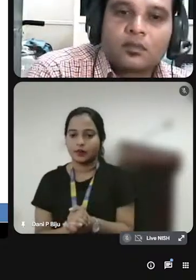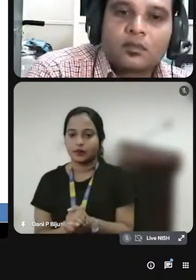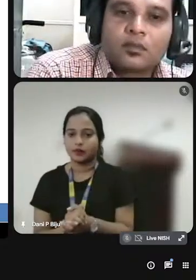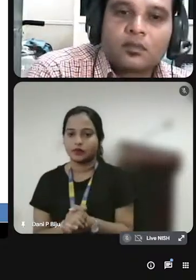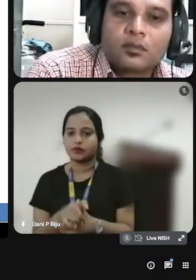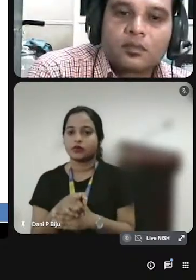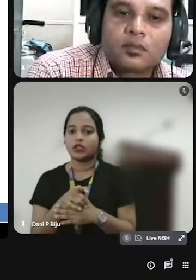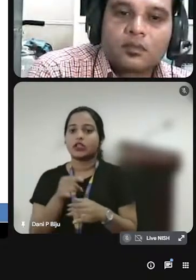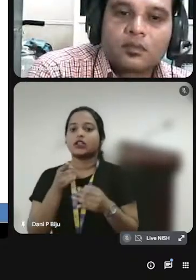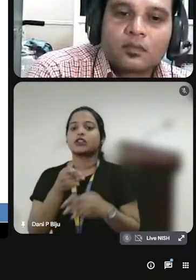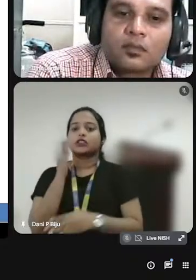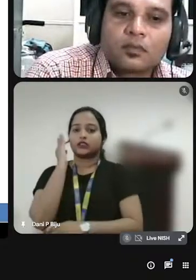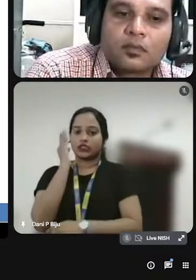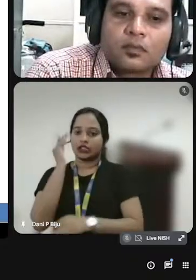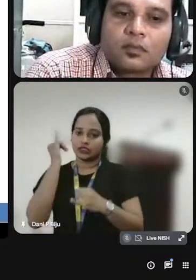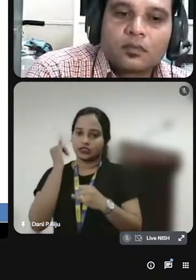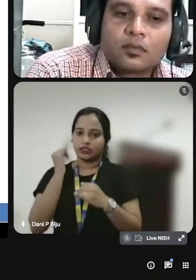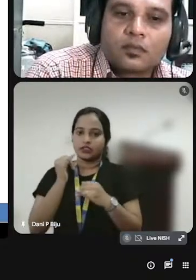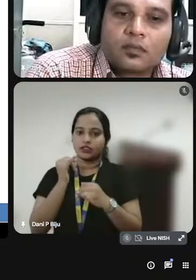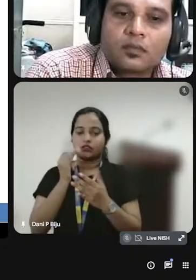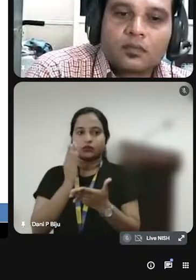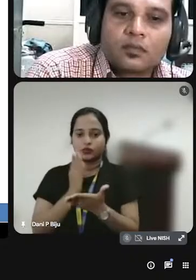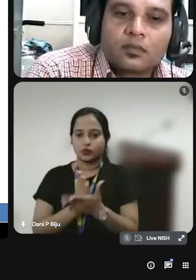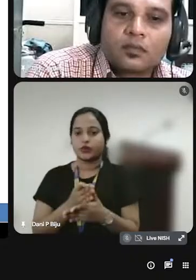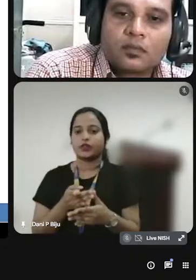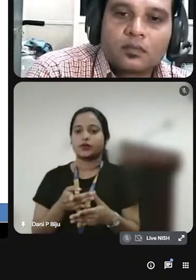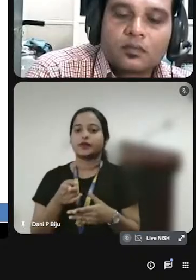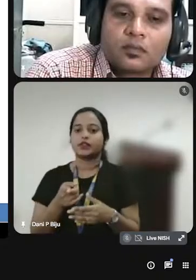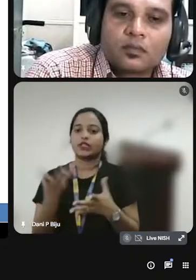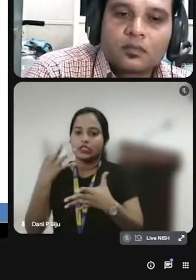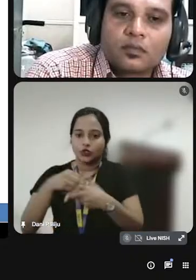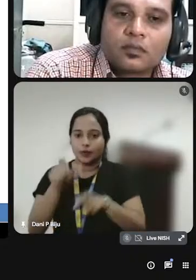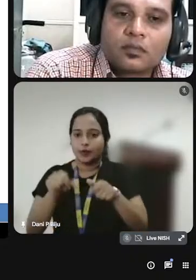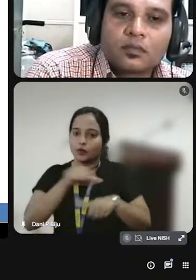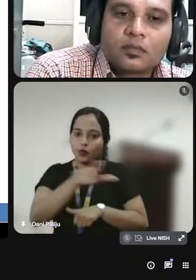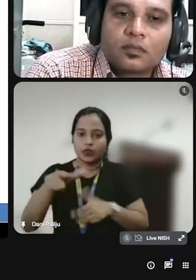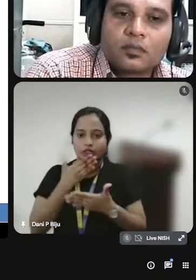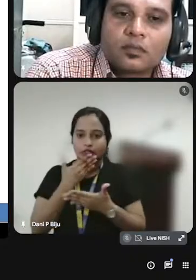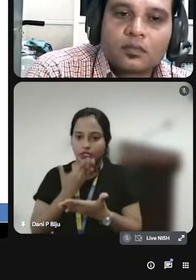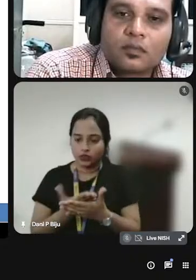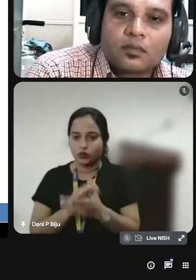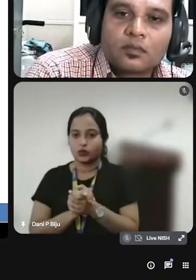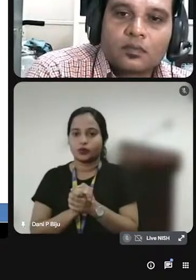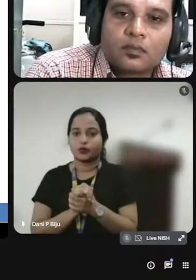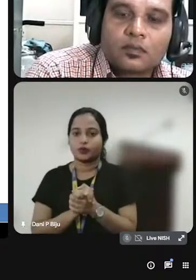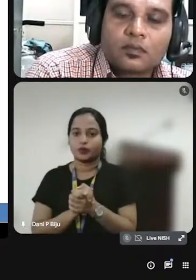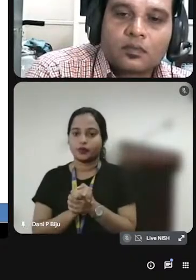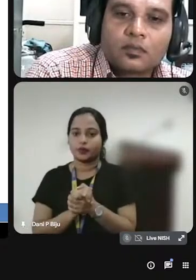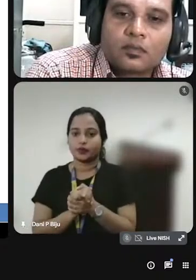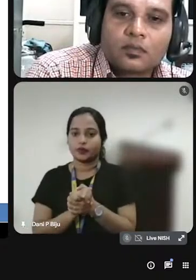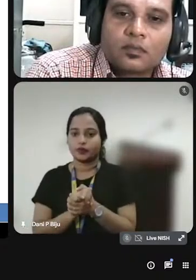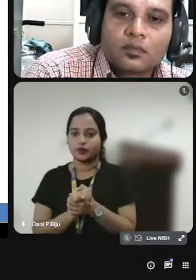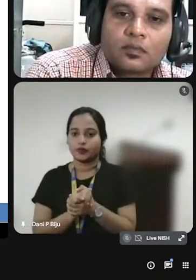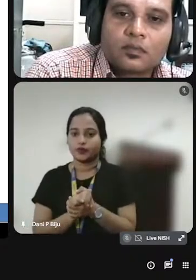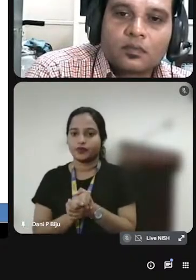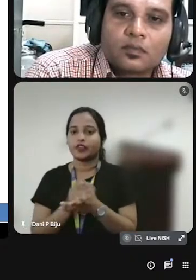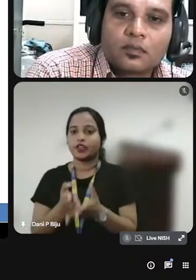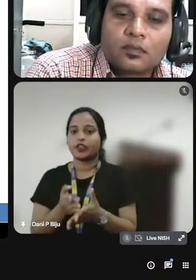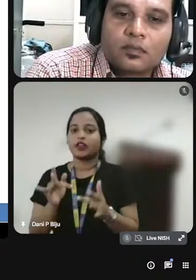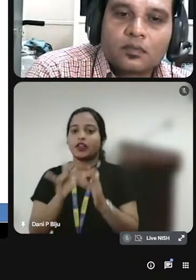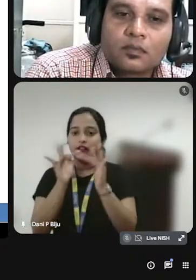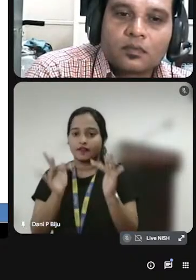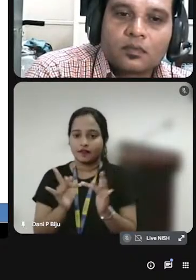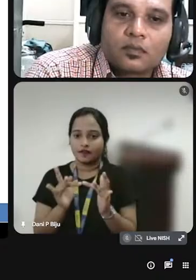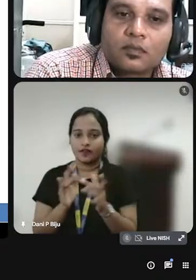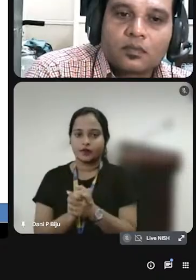നമ്മുടെ ഈ സെഷൻ ഇവിടെ അവസാനിക്കുകയാണ്. ഈ സെഷനിൽ പങ്കെടുത്ത എല്ലാവർക്കും നന്ദി അറിയിക്കുന്നു. അതുപോലെ ഇന്ന് ഈ വെബിനാറിൽ